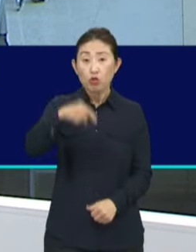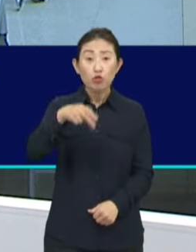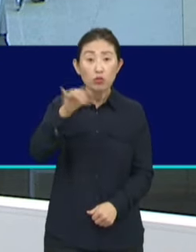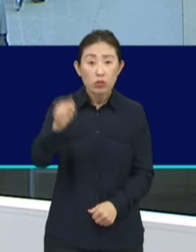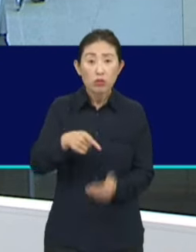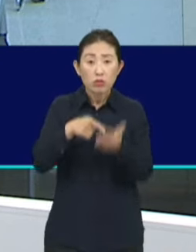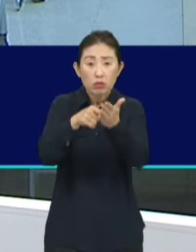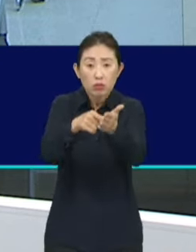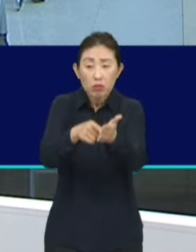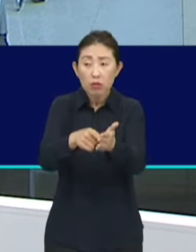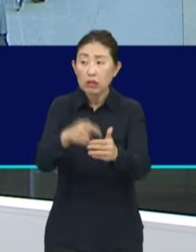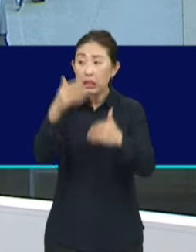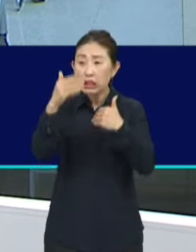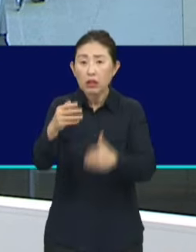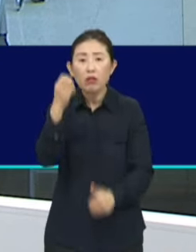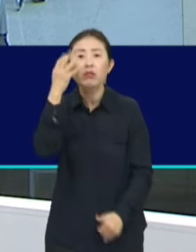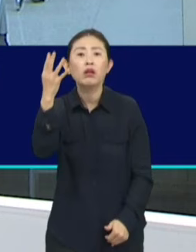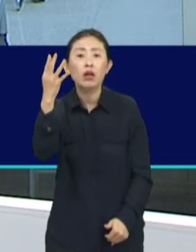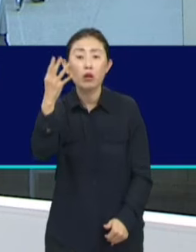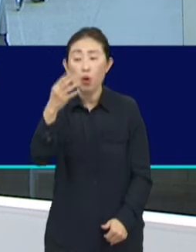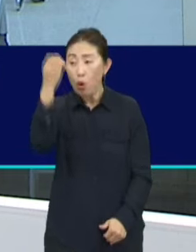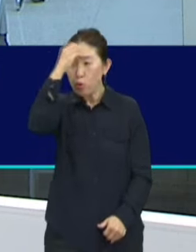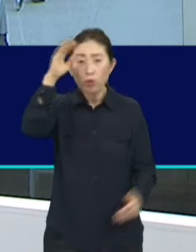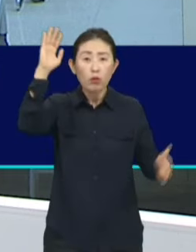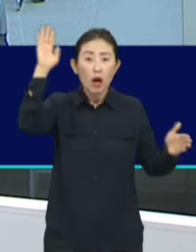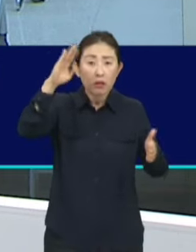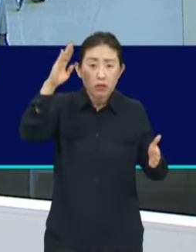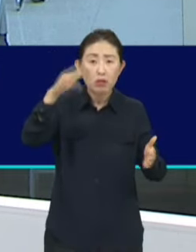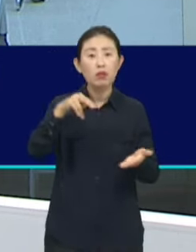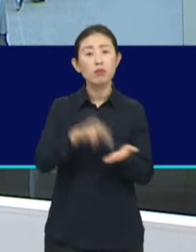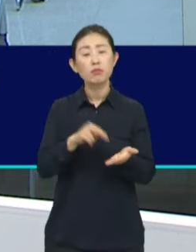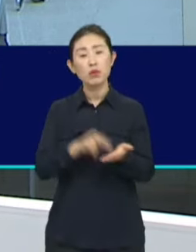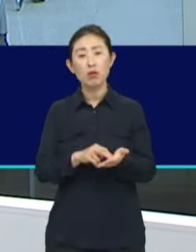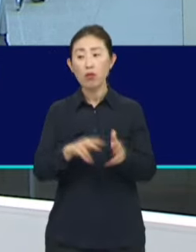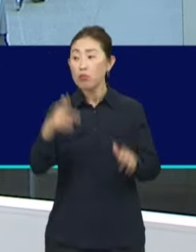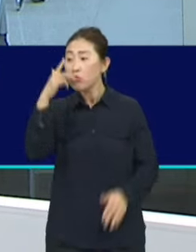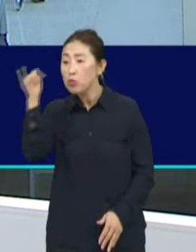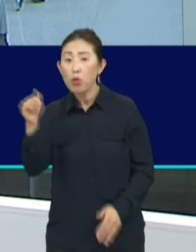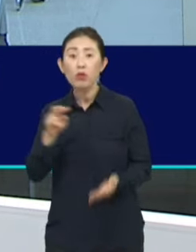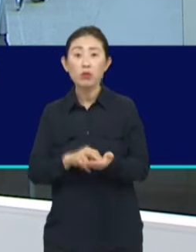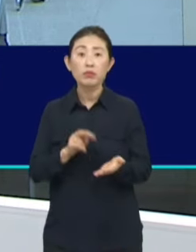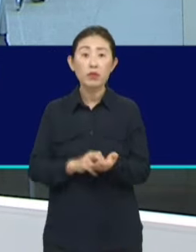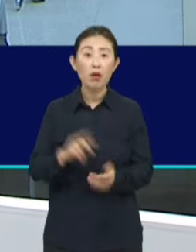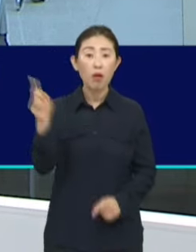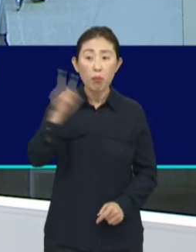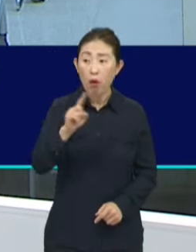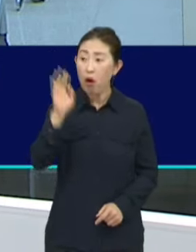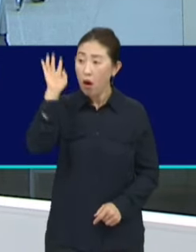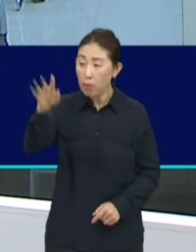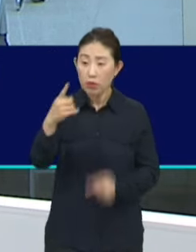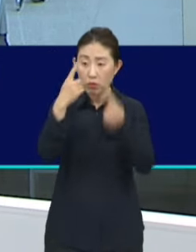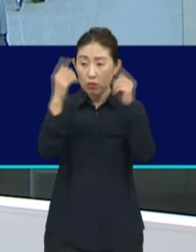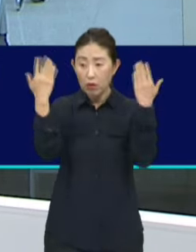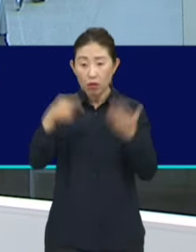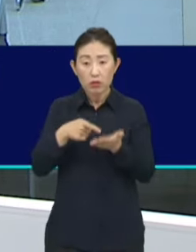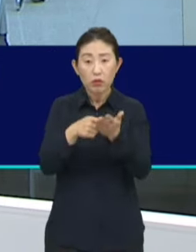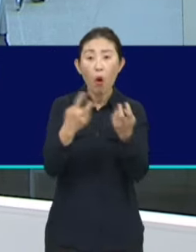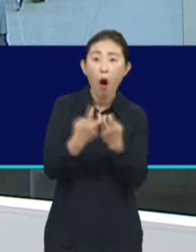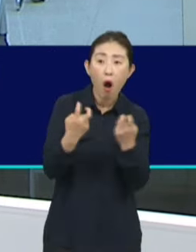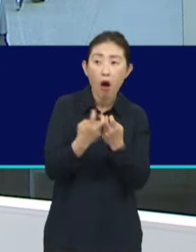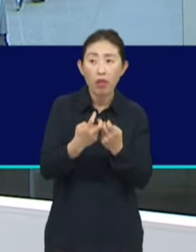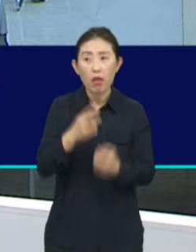지원까지 4개월밖에 남지 않은 고3 수험생들과 학부모들은 당장 어떻게 입시 전략을 세워야 할지 난감한